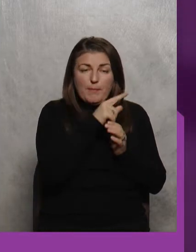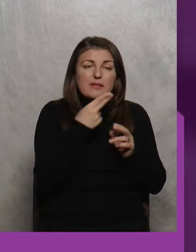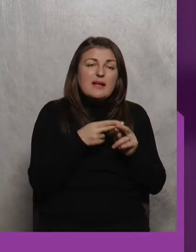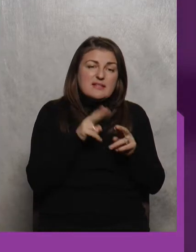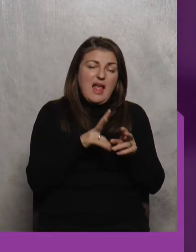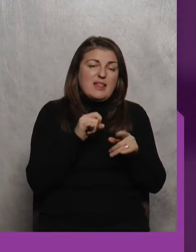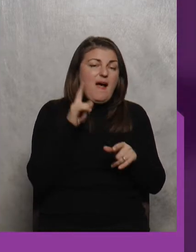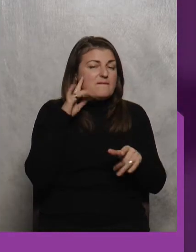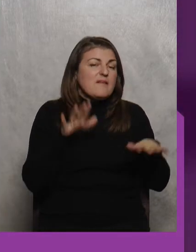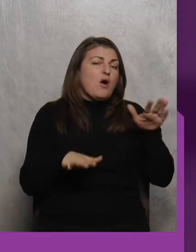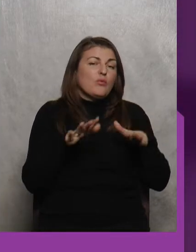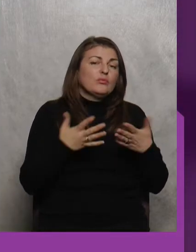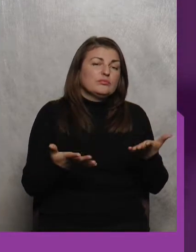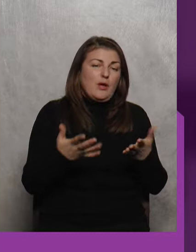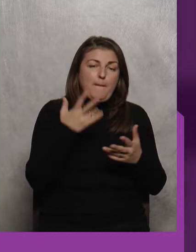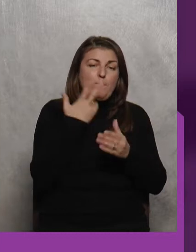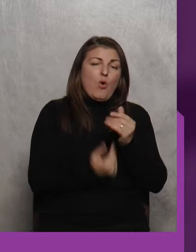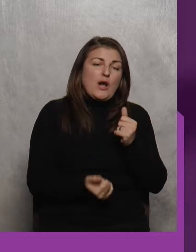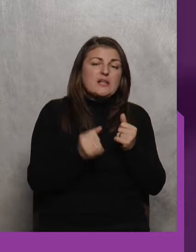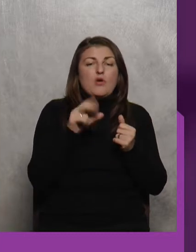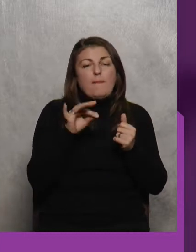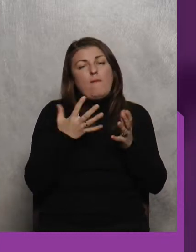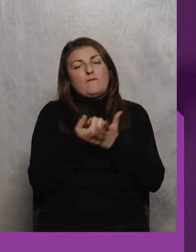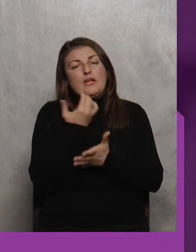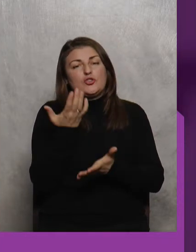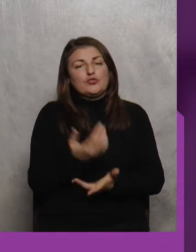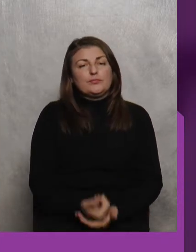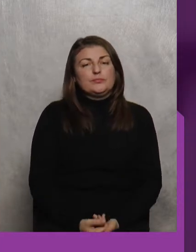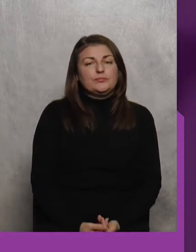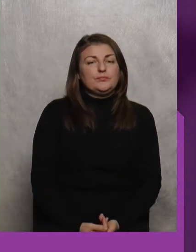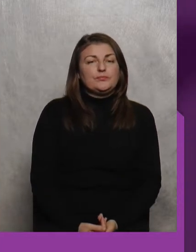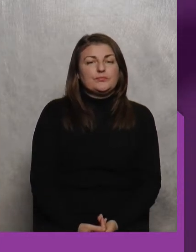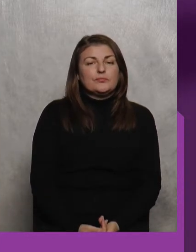це на вагу поразки або виграшу.